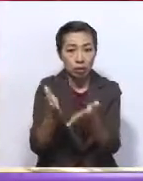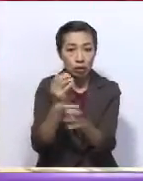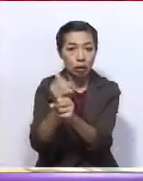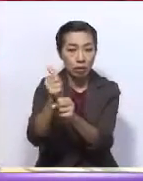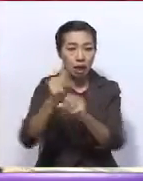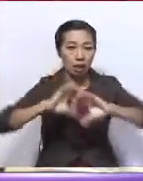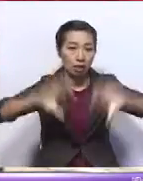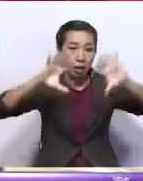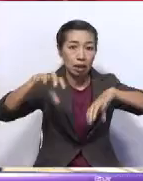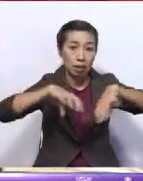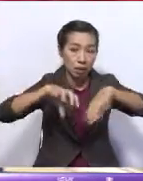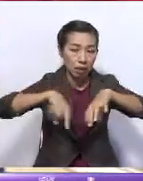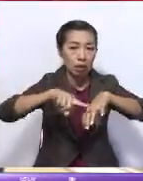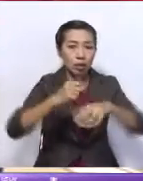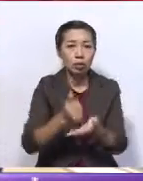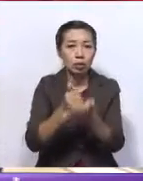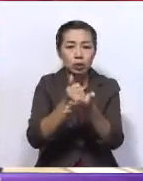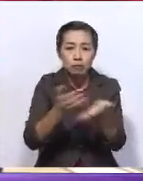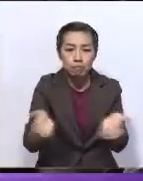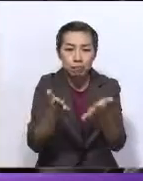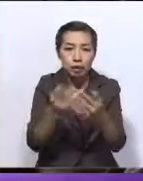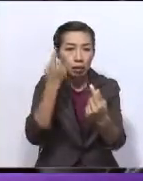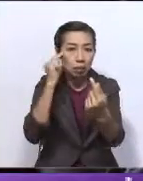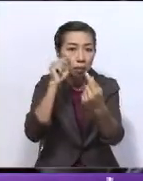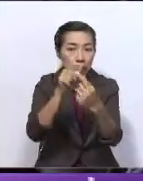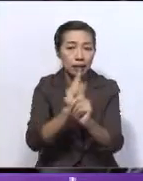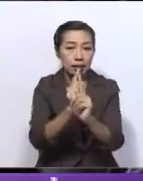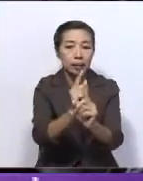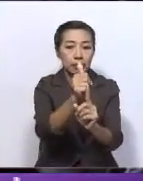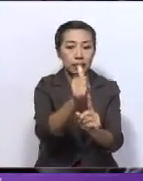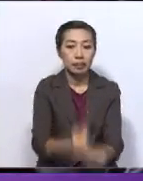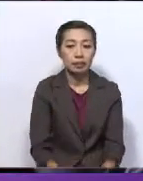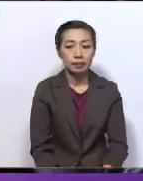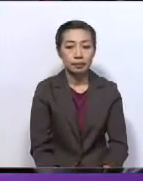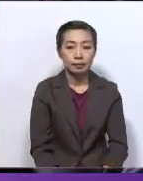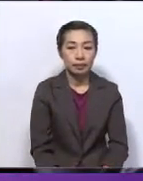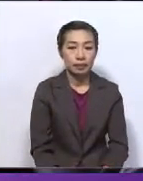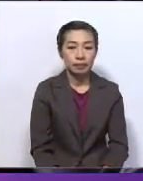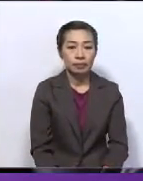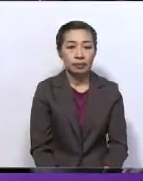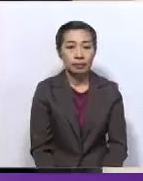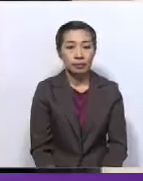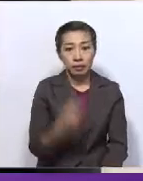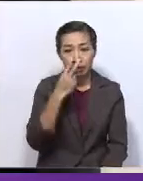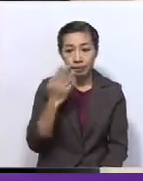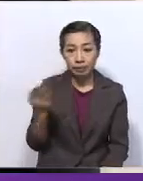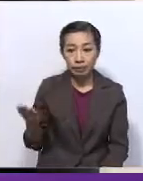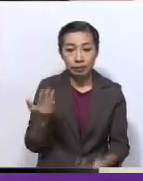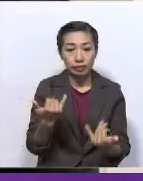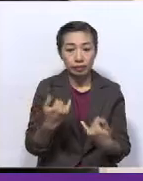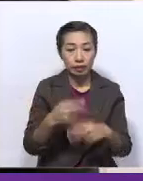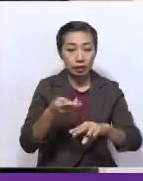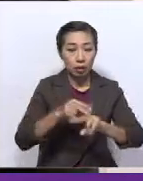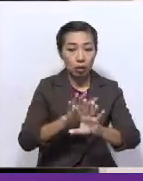ของรัฐบาลให้สามารถขับเคลื่อนไปได้ตามทิศทางและเป้าหมายที่กำหนดค่ะซึ่งบรรยากาศที่เห็นอยู่ในขณะนี้ก็เป็